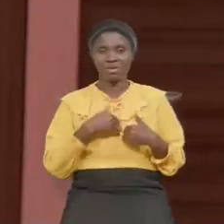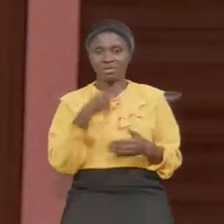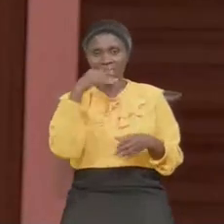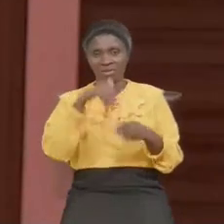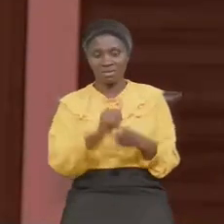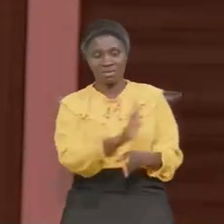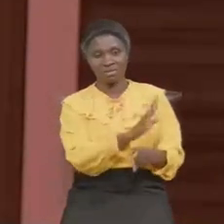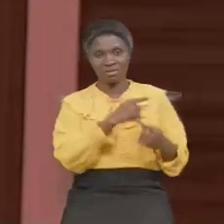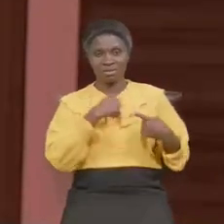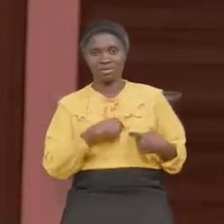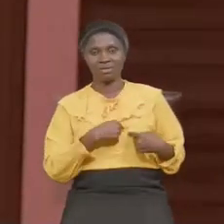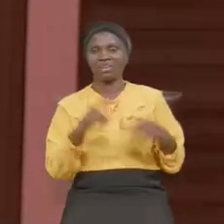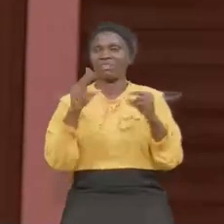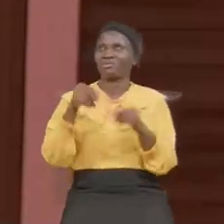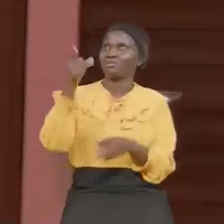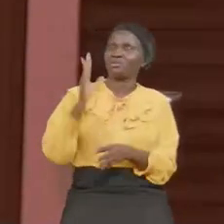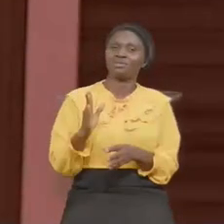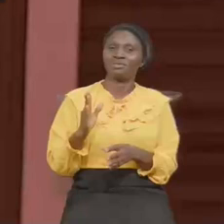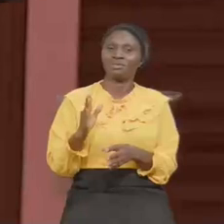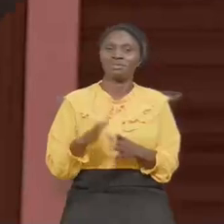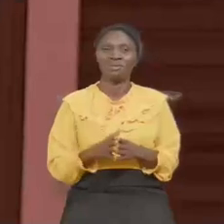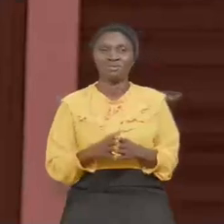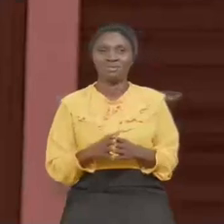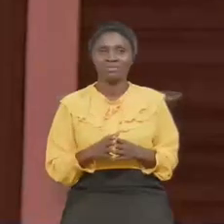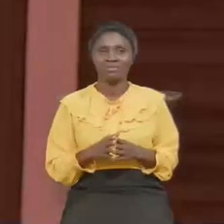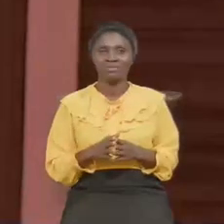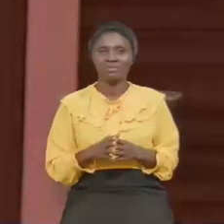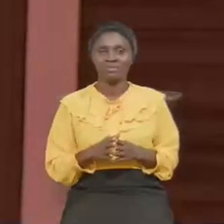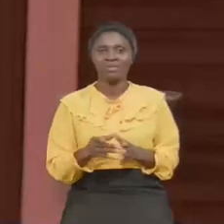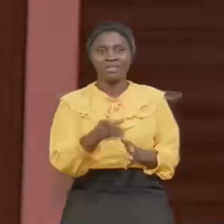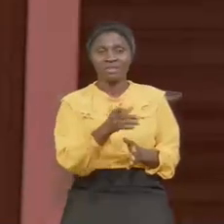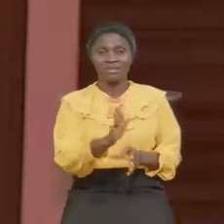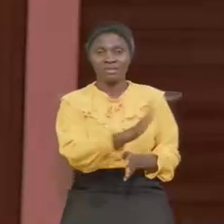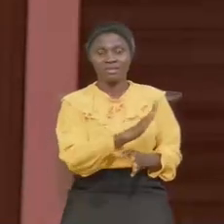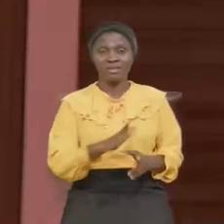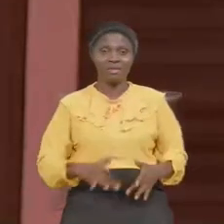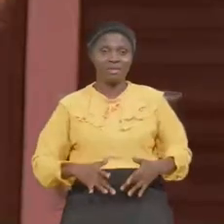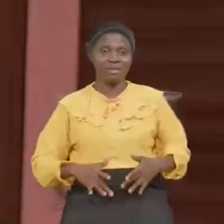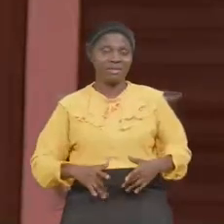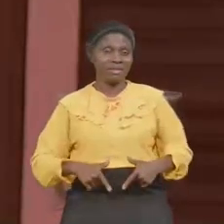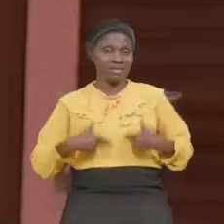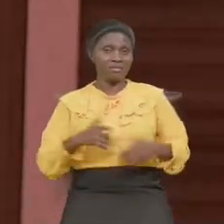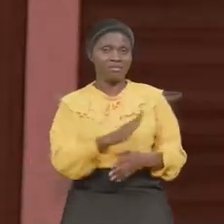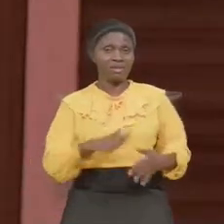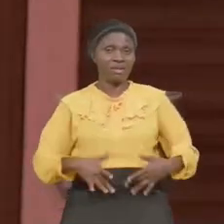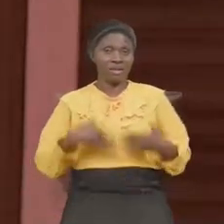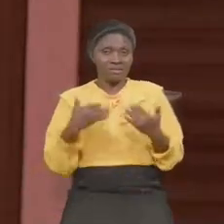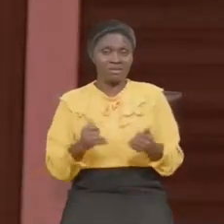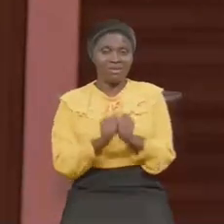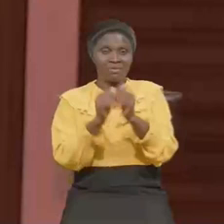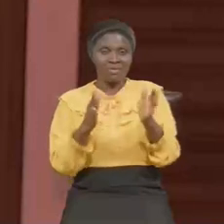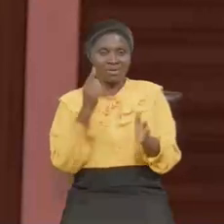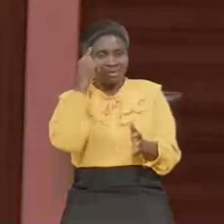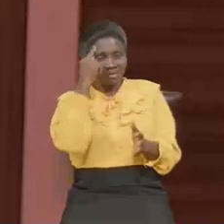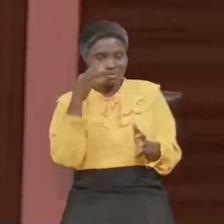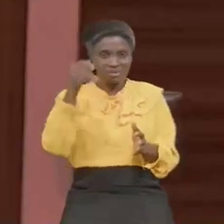second. L'insensé dit en son cœur, il n'y a point de Dieu. Ils mènent leur vie sans penser à Dieu, sans penser à la présence de Dieu, sans penser au